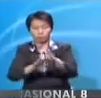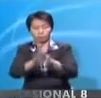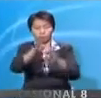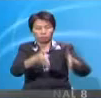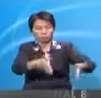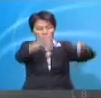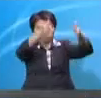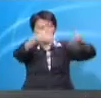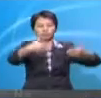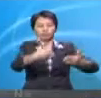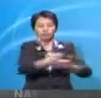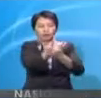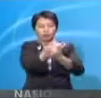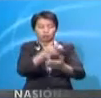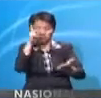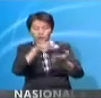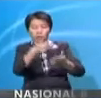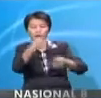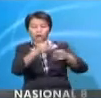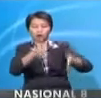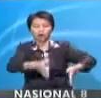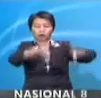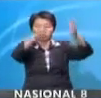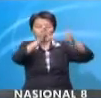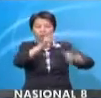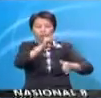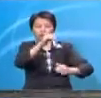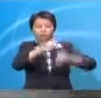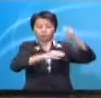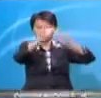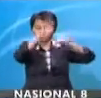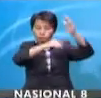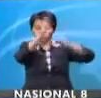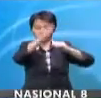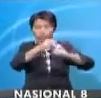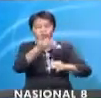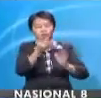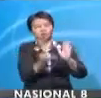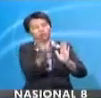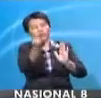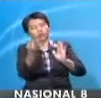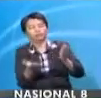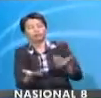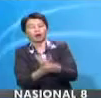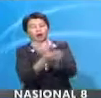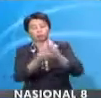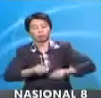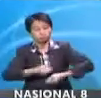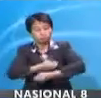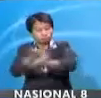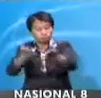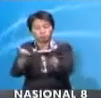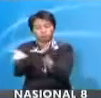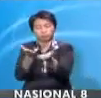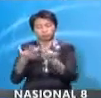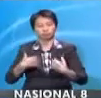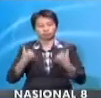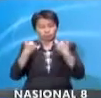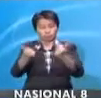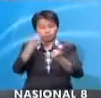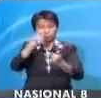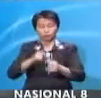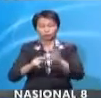baru hospital dikenali sebagai blok multi-story. Fasiliti terbaru itu juga mampu memenuhi keperluan perkhidmatan kesihatan